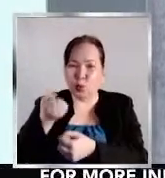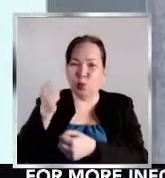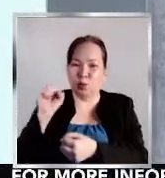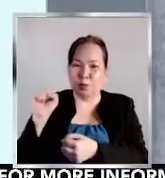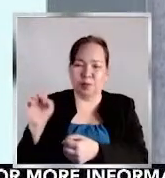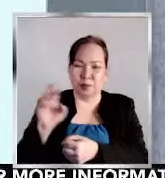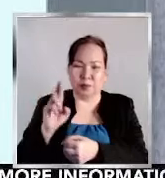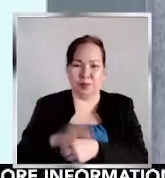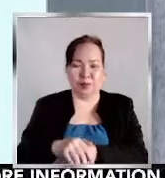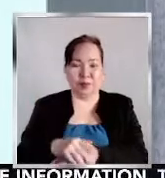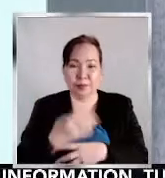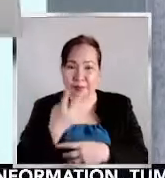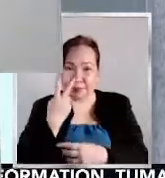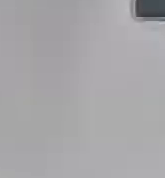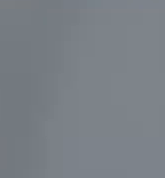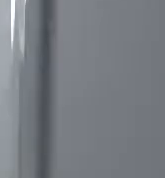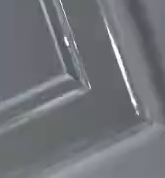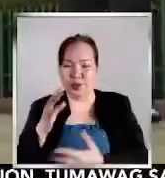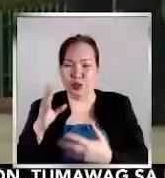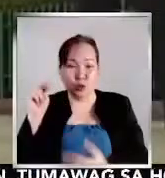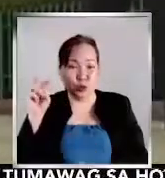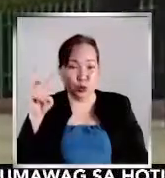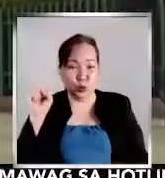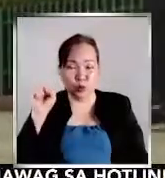Balitang Southern Tagalog.